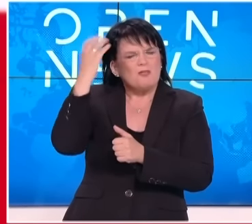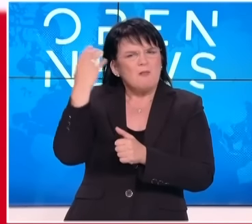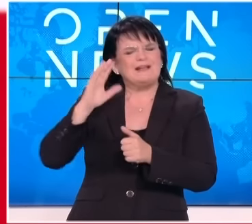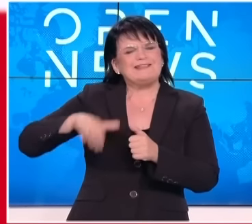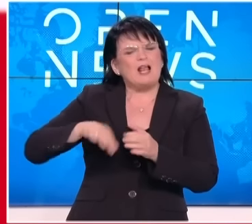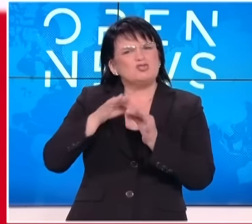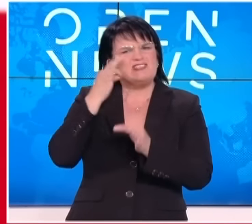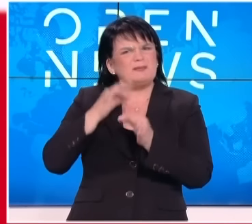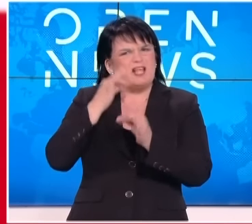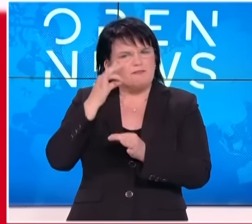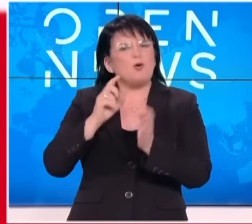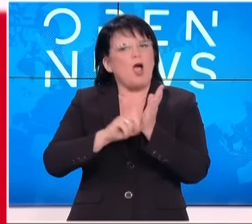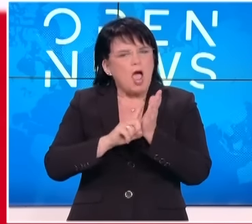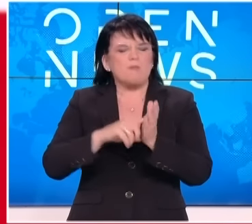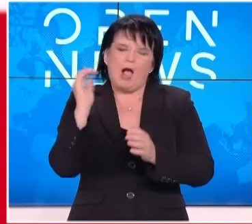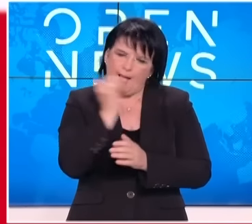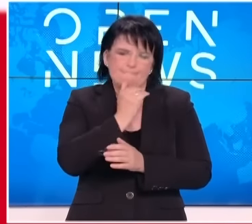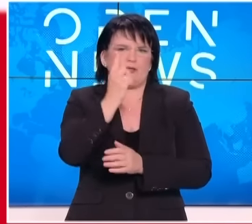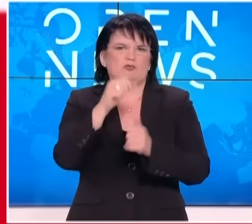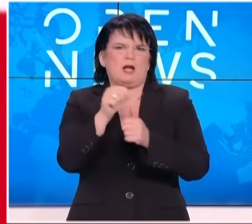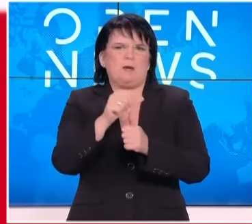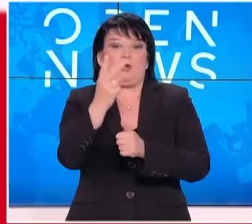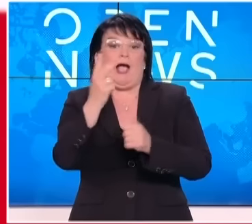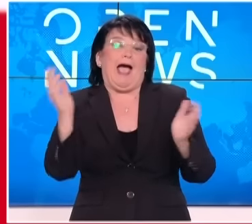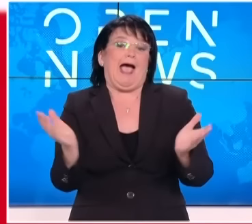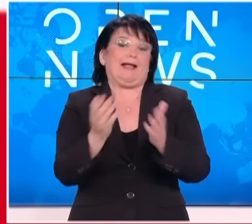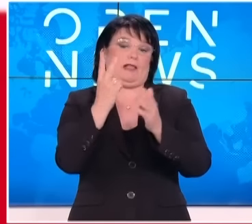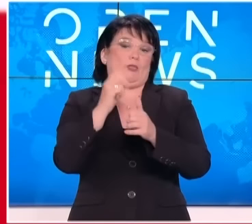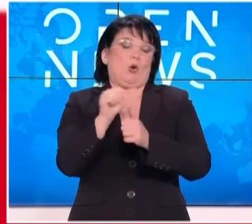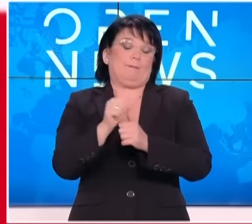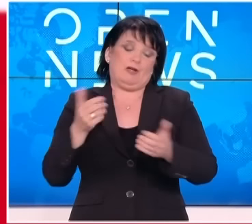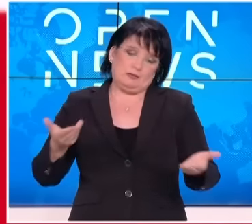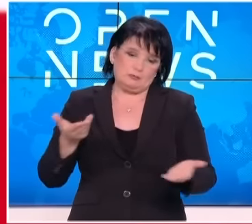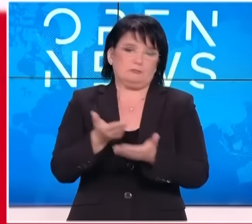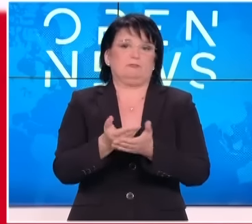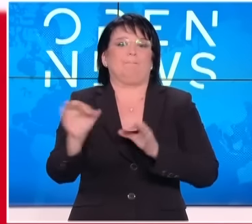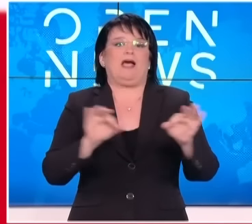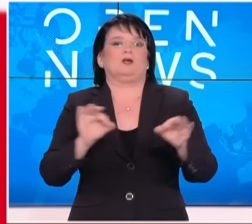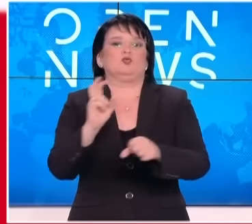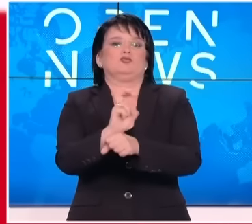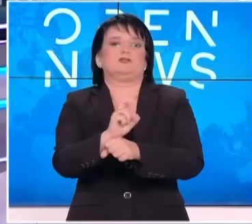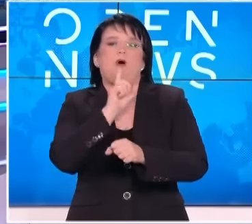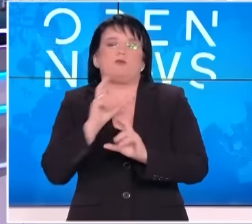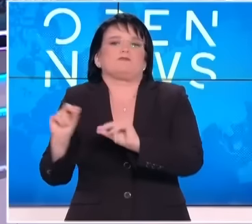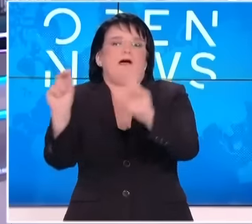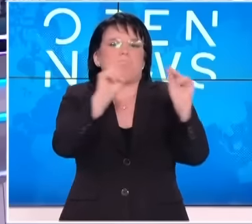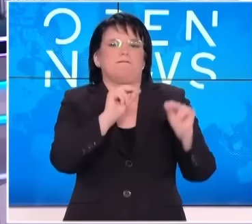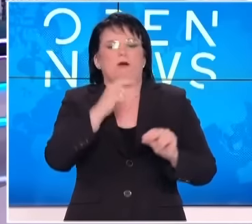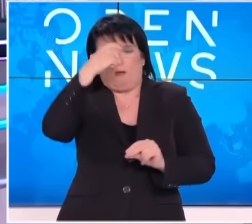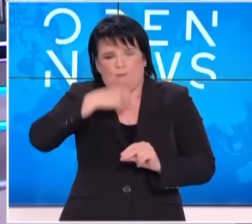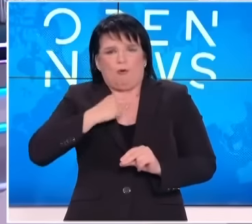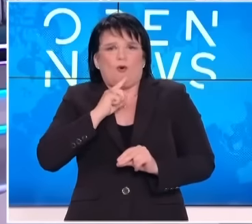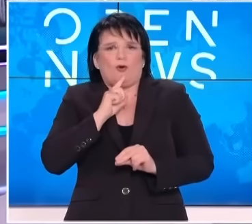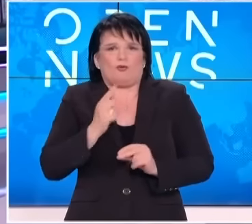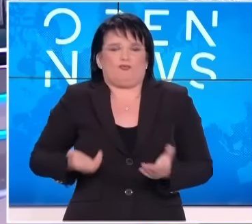επέ 23 έπρεπε αμέσως μετά σε ένα μήνα δύο άντε το πολύ να καταθέσεις το ποθεν σεις όπως κάναμε όλοι τουλάχιστον εγώ αυτό